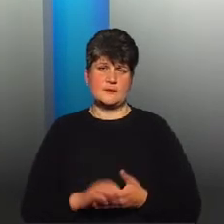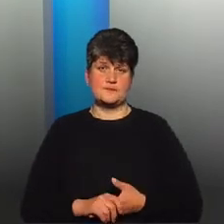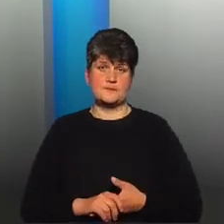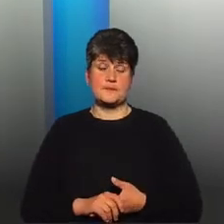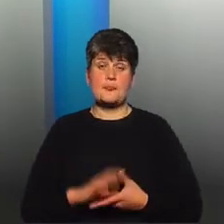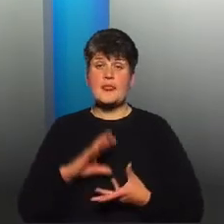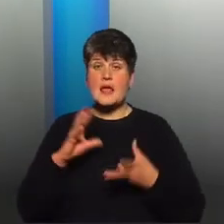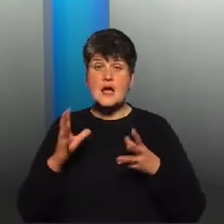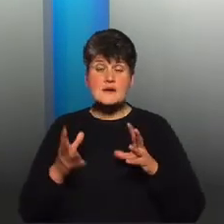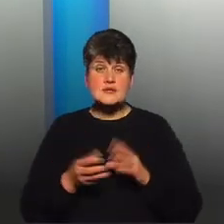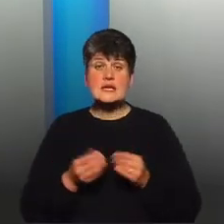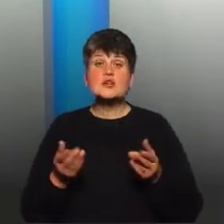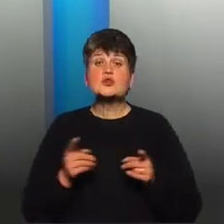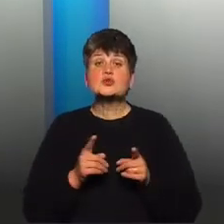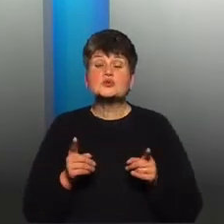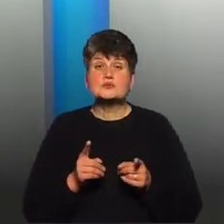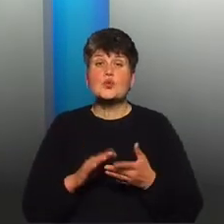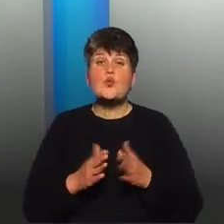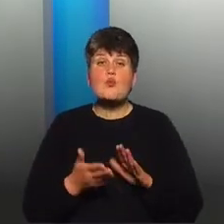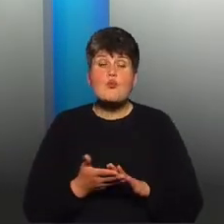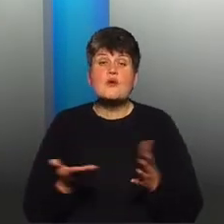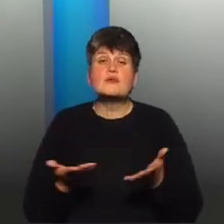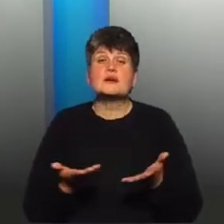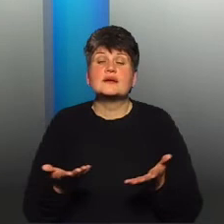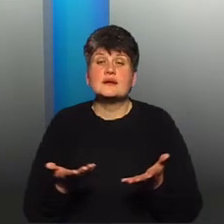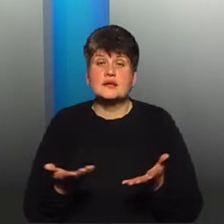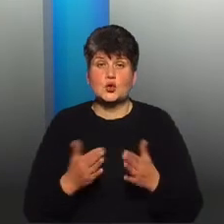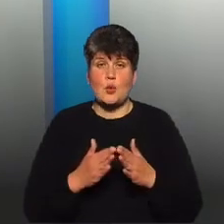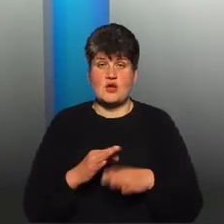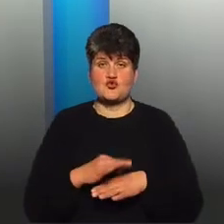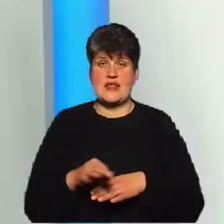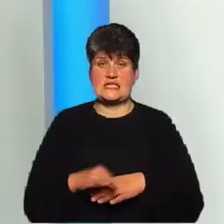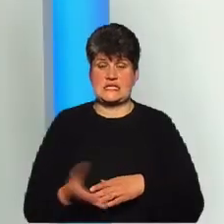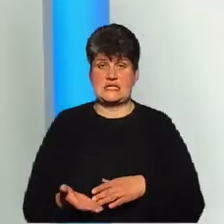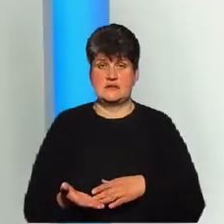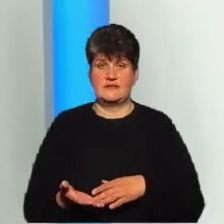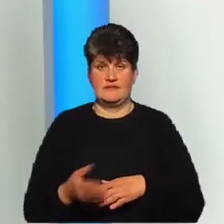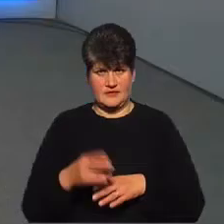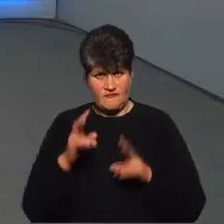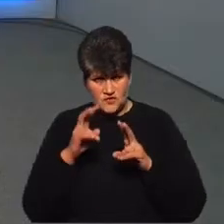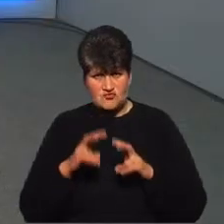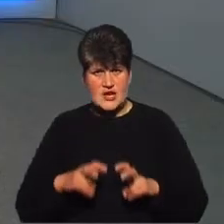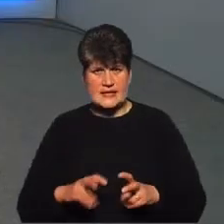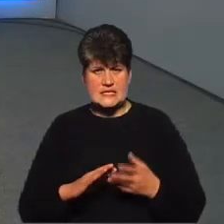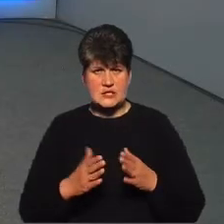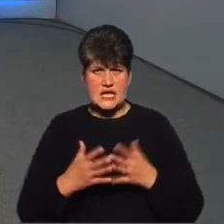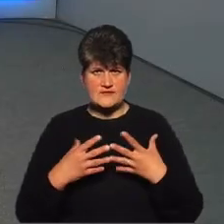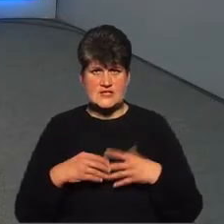які чинники чи передумови до вчинення цього домашнього насильства? Ви вивчаєте ситуації в сім'ях, мабуть,